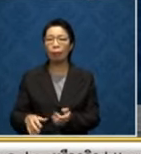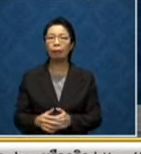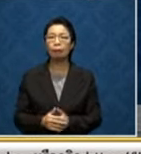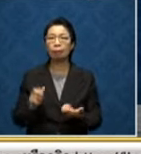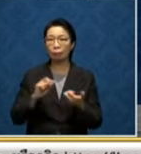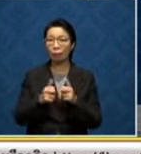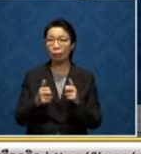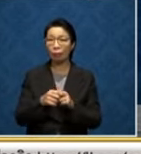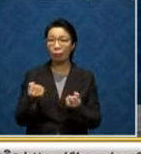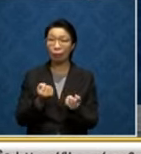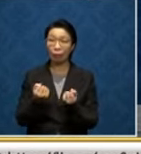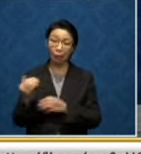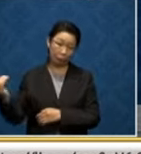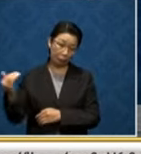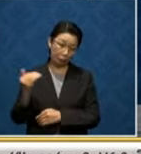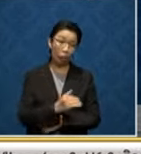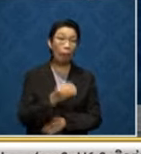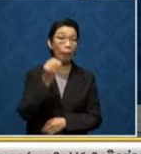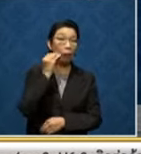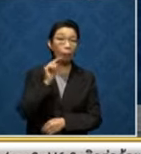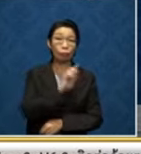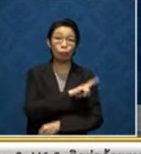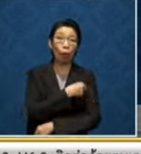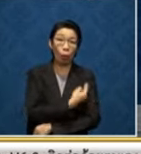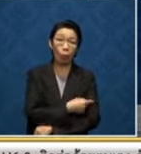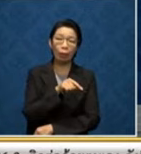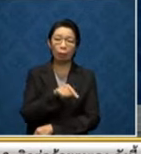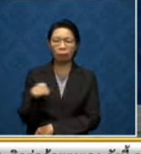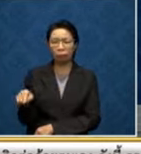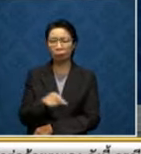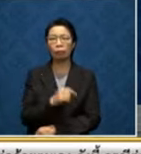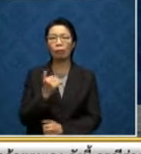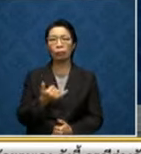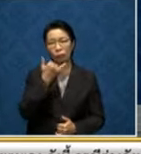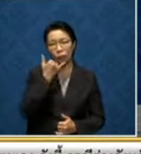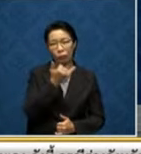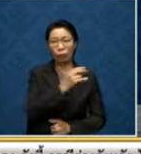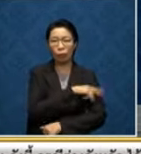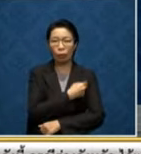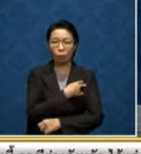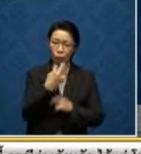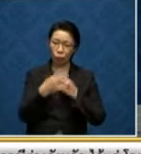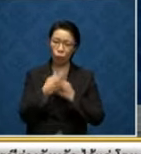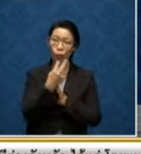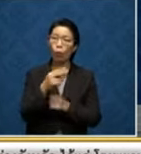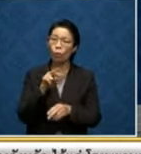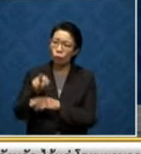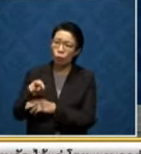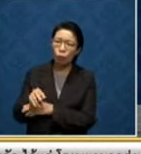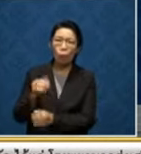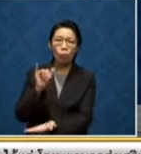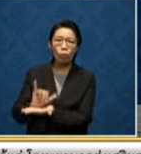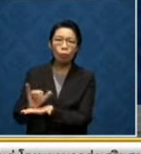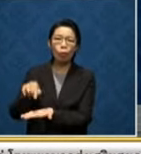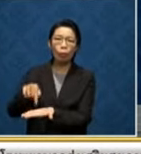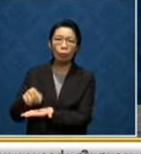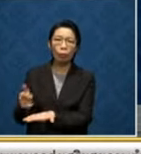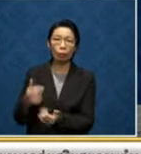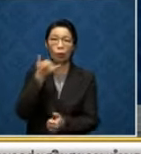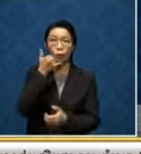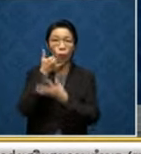ระหว่างเดินทางจากหมู่บ้านไปโรงพยาบาลนะครับการขอคำแนะนำจากโรงพยาบาลถึงการดูแลผู้ป่วยในระหว่างขนส่งผู้ป่วยสัญญาณ